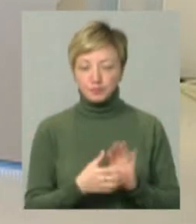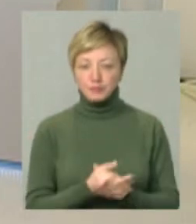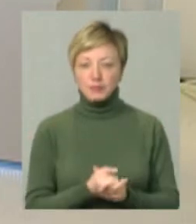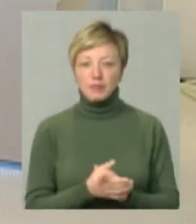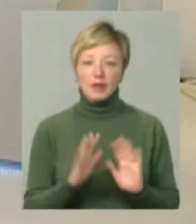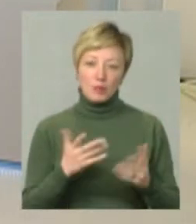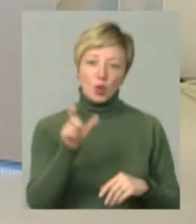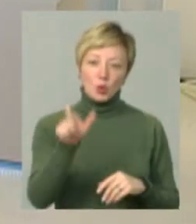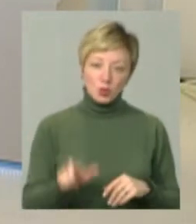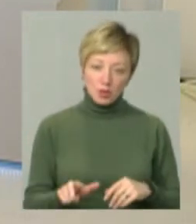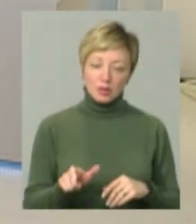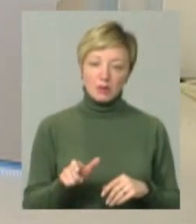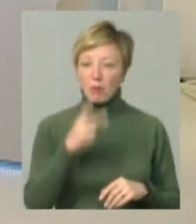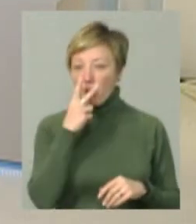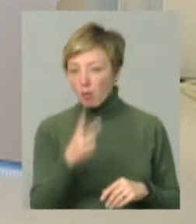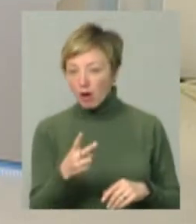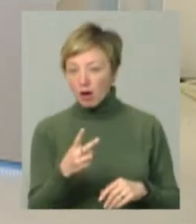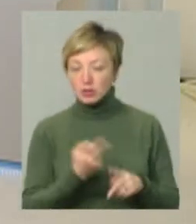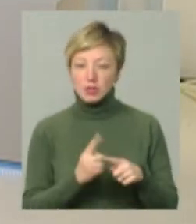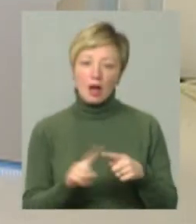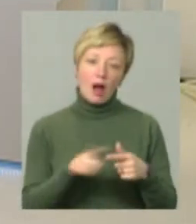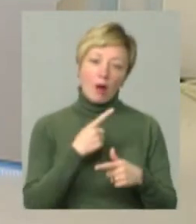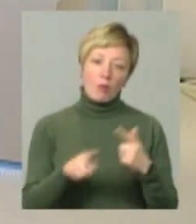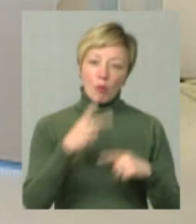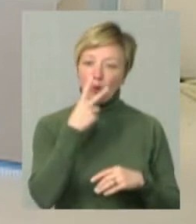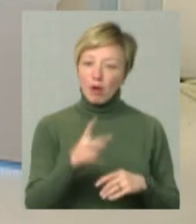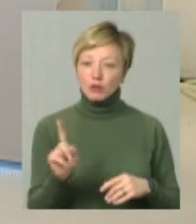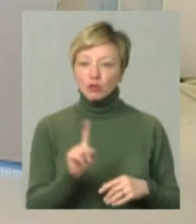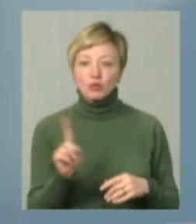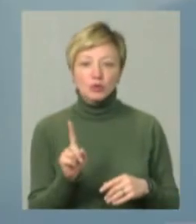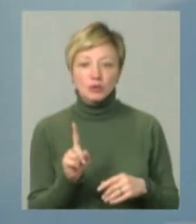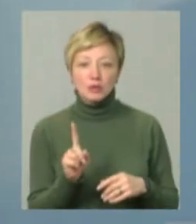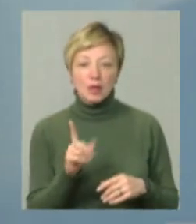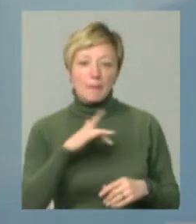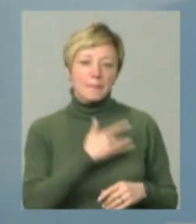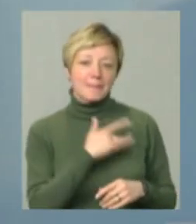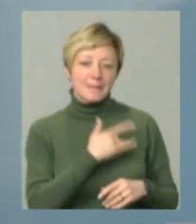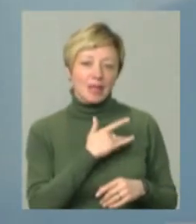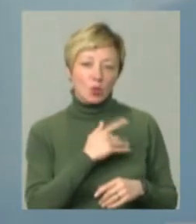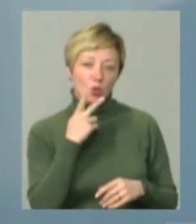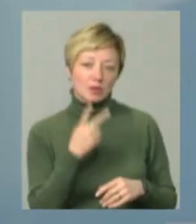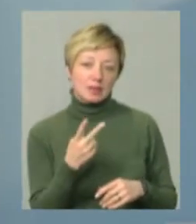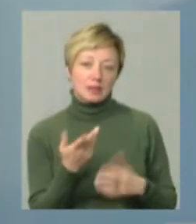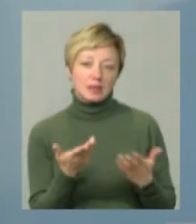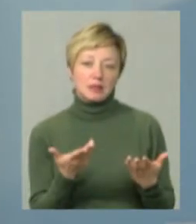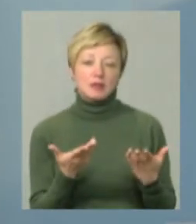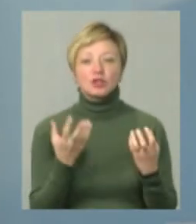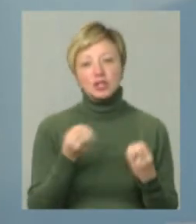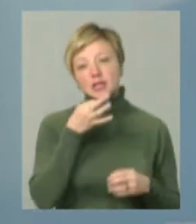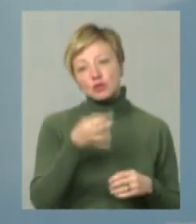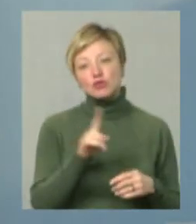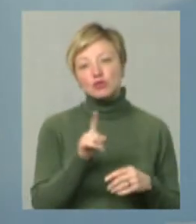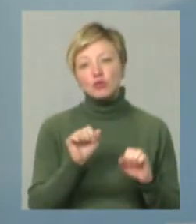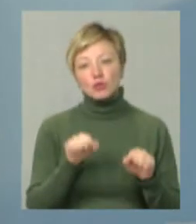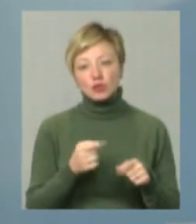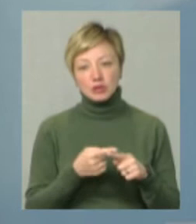житель Хмельниччини, громадянин побачить це або побачить щось підозріле? Ну і ще скажіть, що